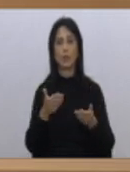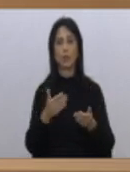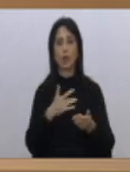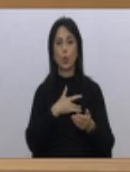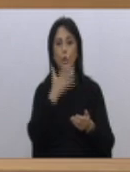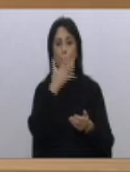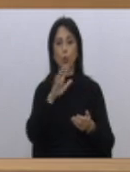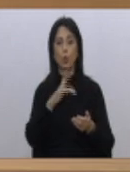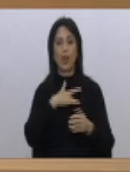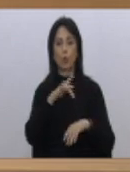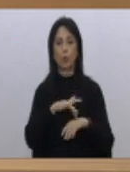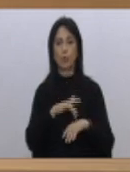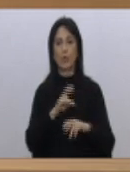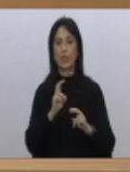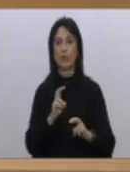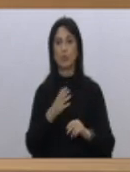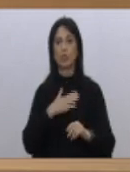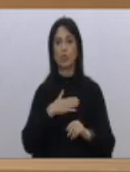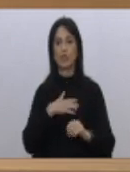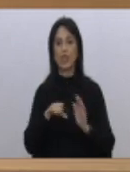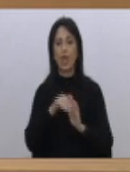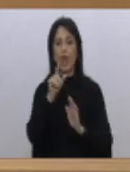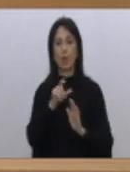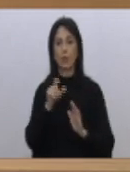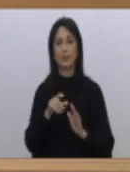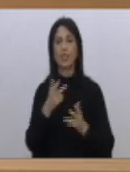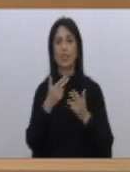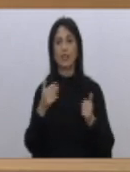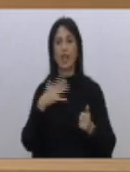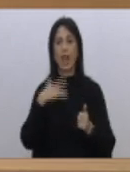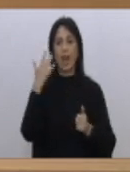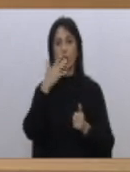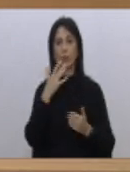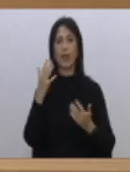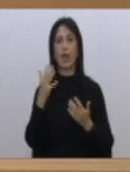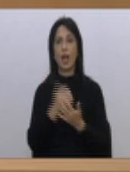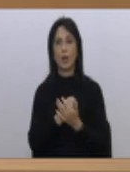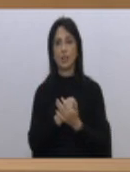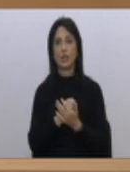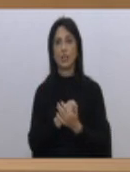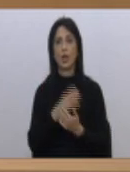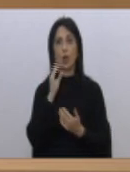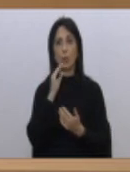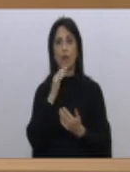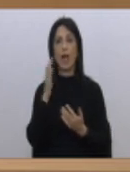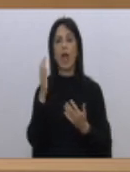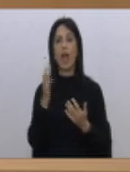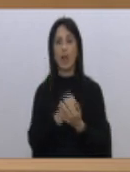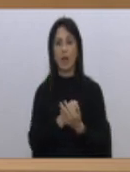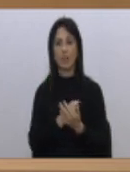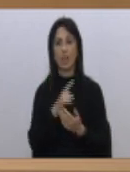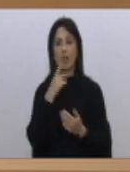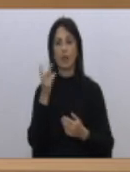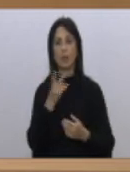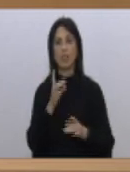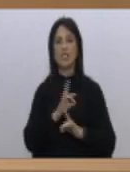გულმხურვალე გულშემატკივრებს, ჩვენს ამომრჩევლებს, დიახ, ქართულ მოსებამ გაიმარჯვა და როცა გაიმარჯვებ, რა თქმა